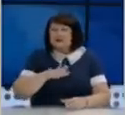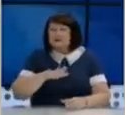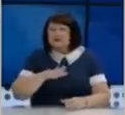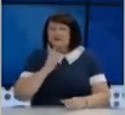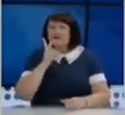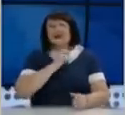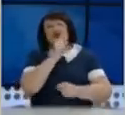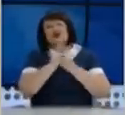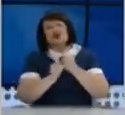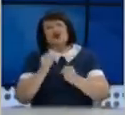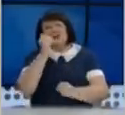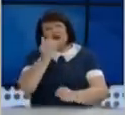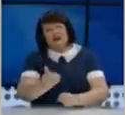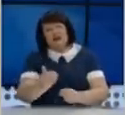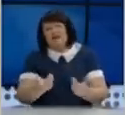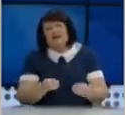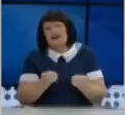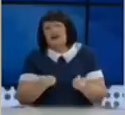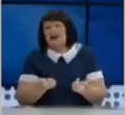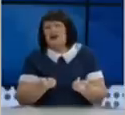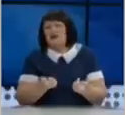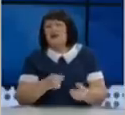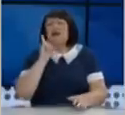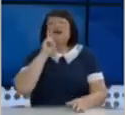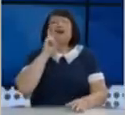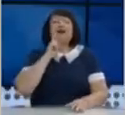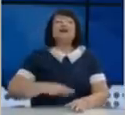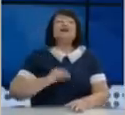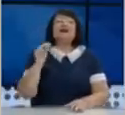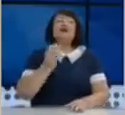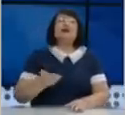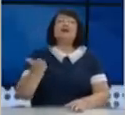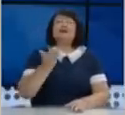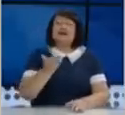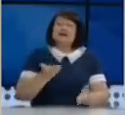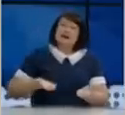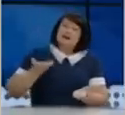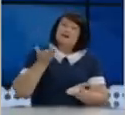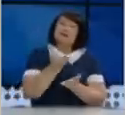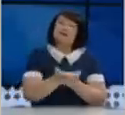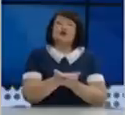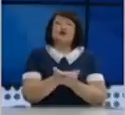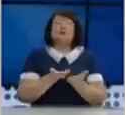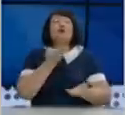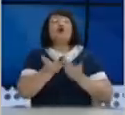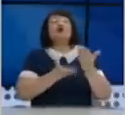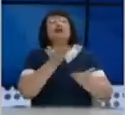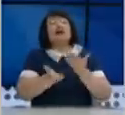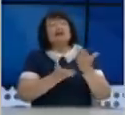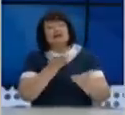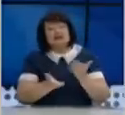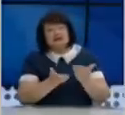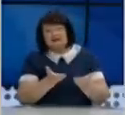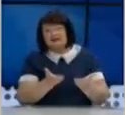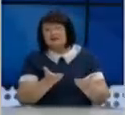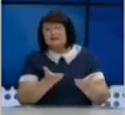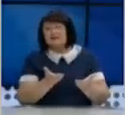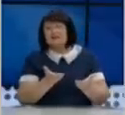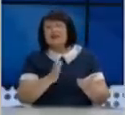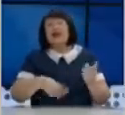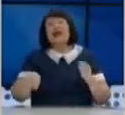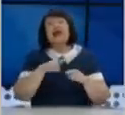από 20 χρόνια. Κυρίες και κύριοι συνάδελφοι, καταθέτω μία δέσμη προτάσεων για να αποκτήσει η